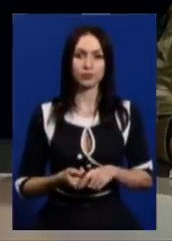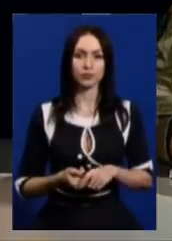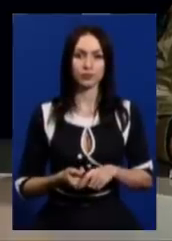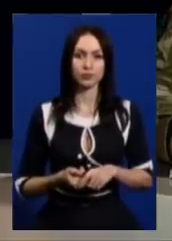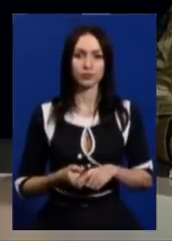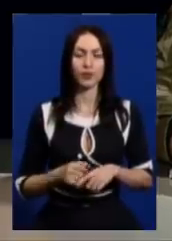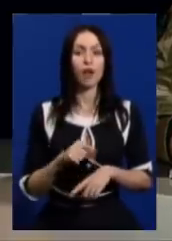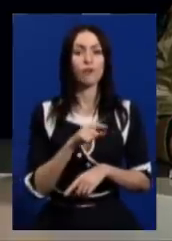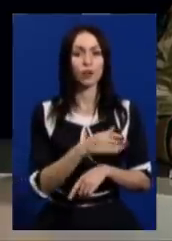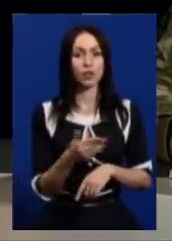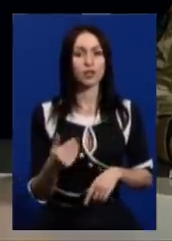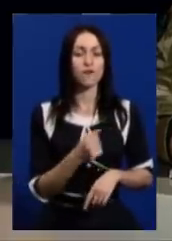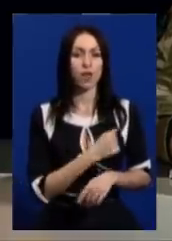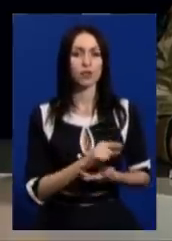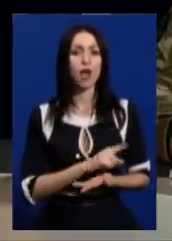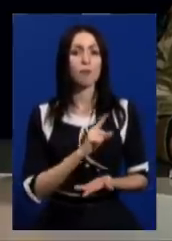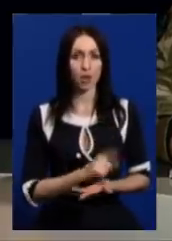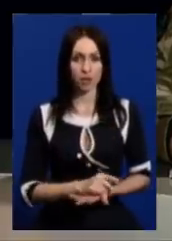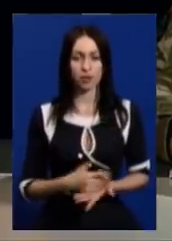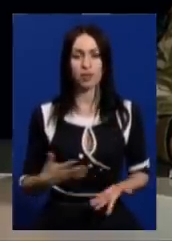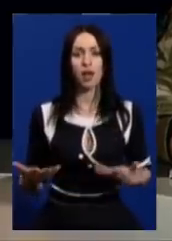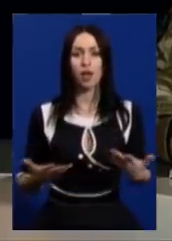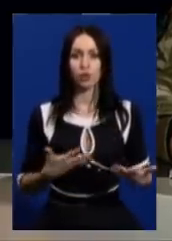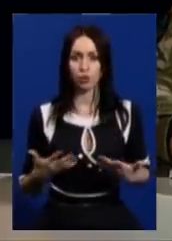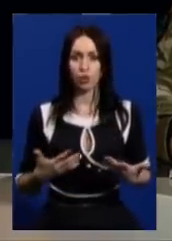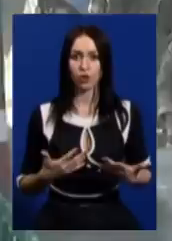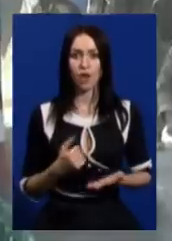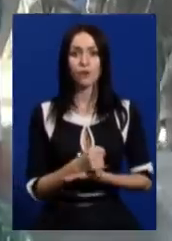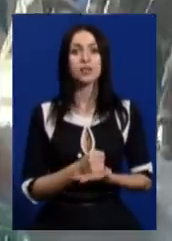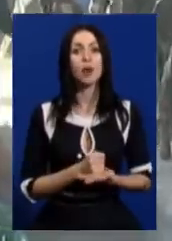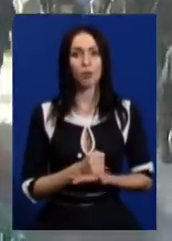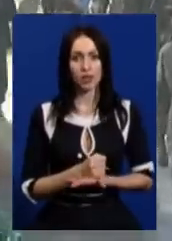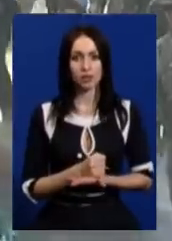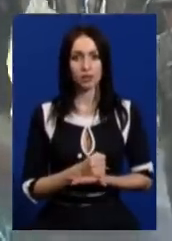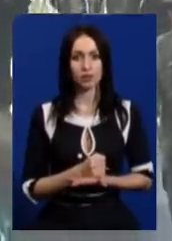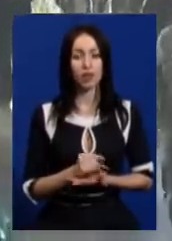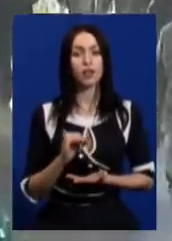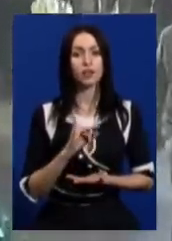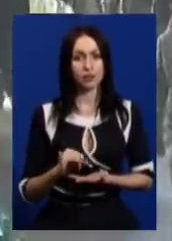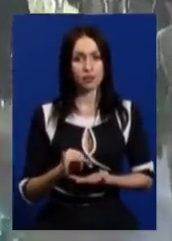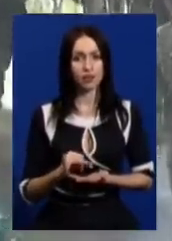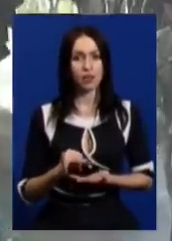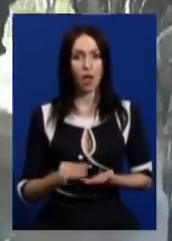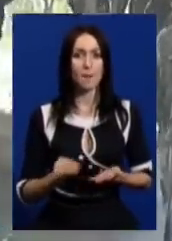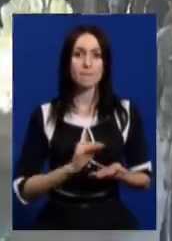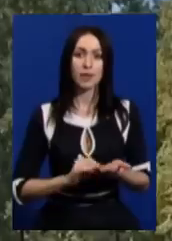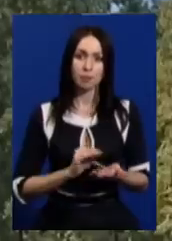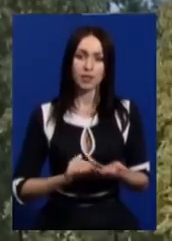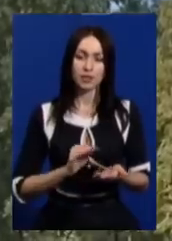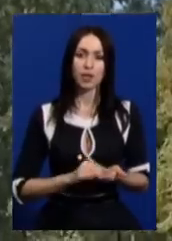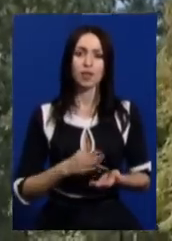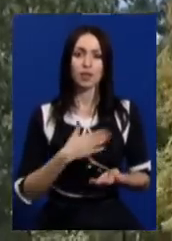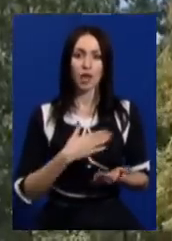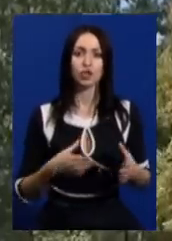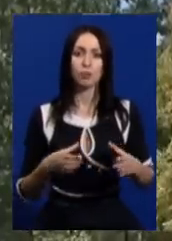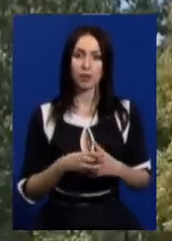ті воєнобов'язані, які в запасі знаходяться і приписані к нашим батальйонам, у них